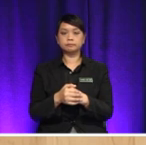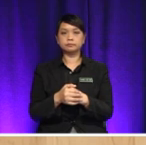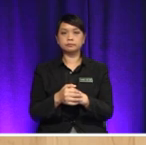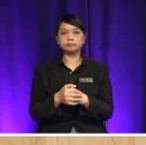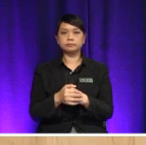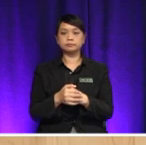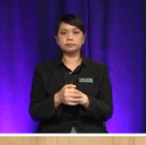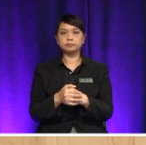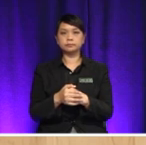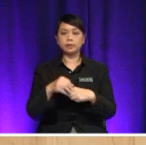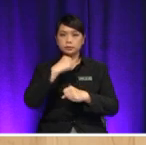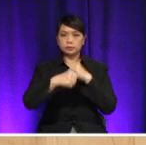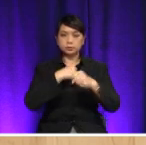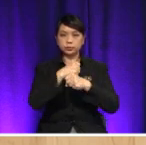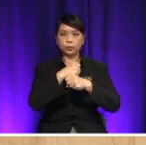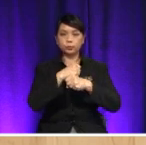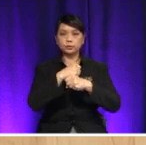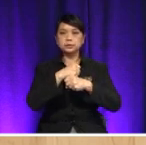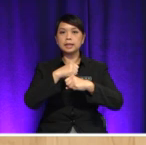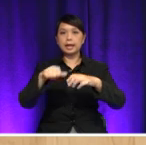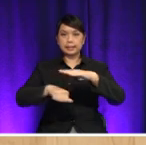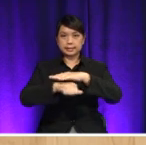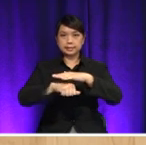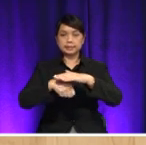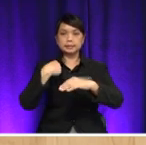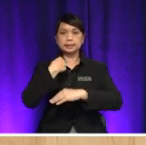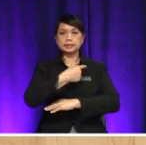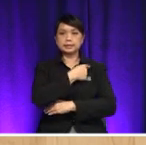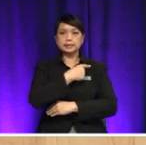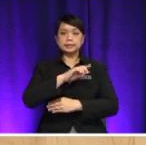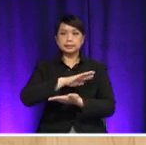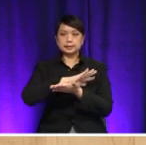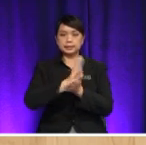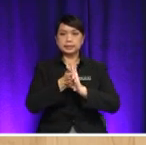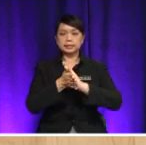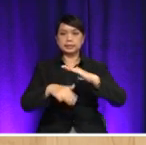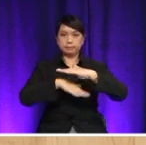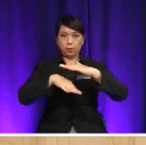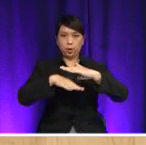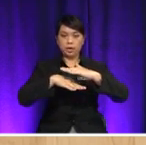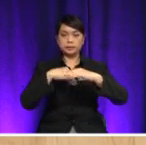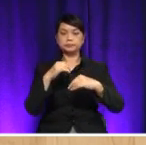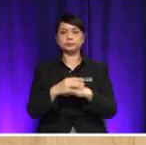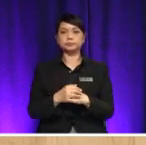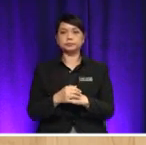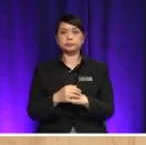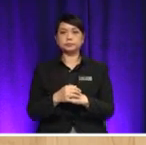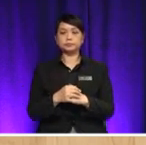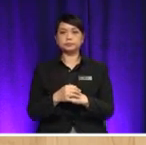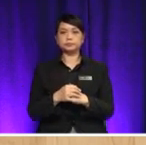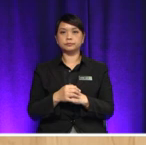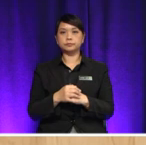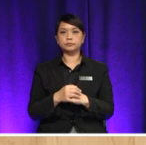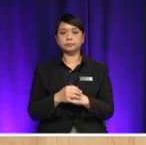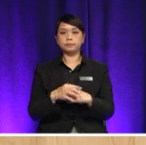tahun asas kita jadikan sebagai di bawah membagi sebanyak dua ringgit 50 C maka kita akan